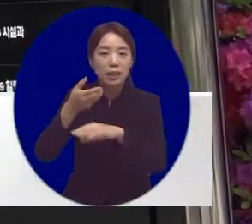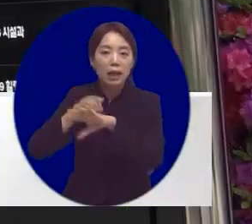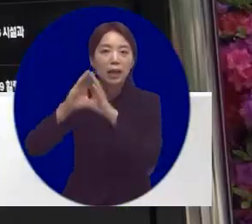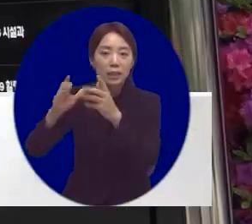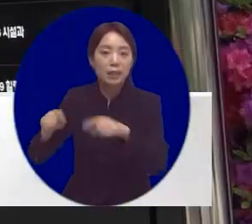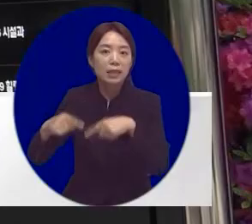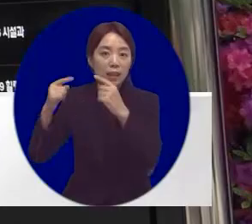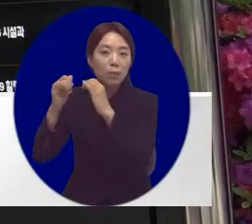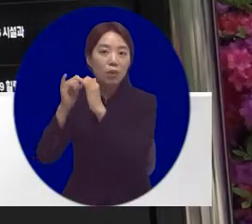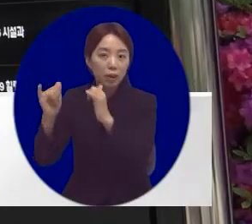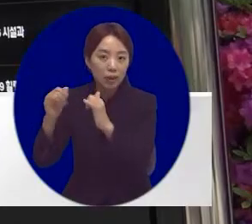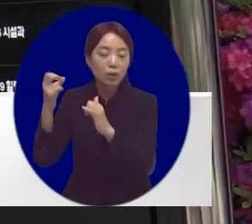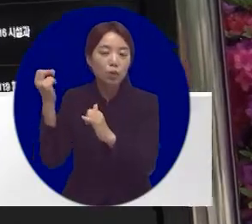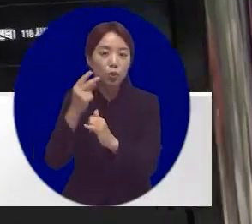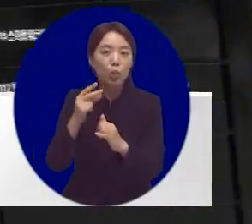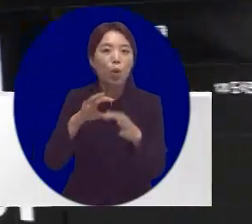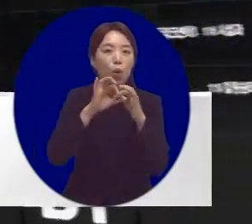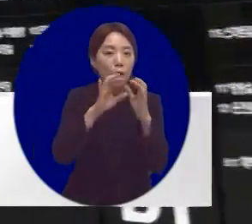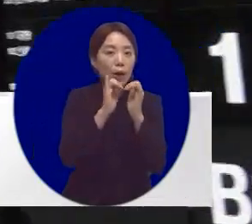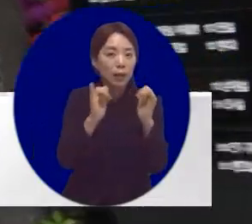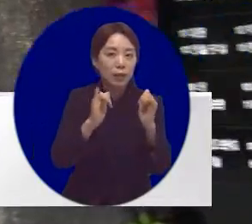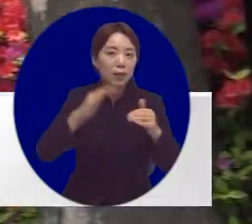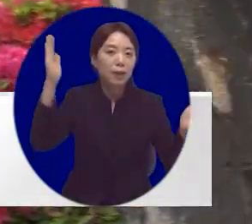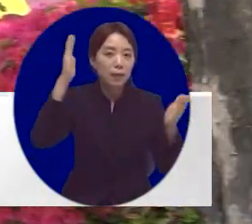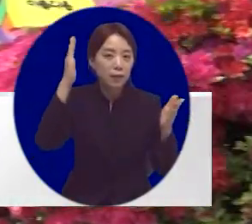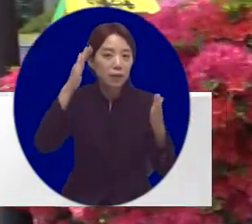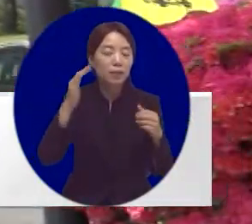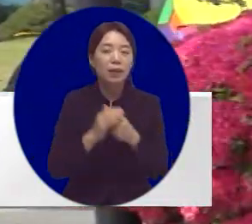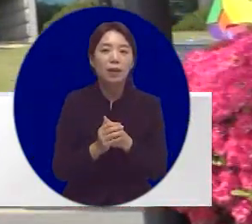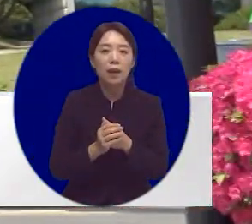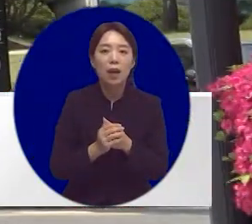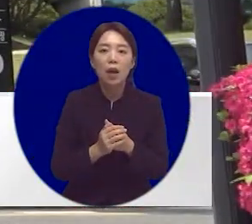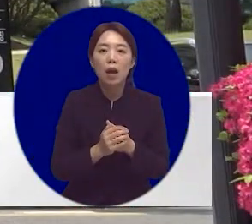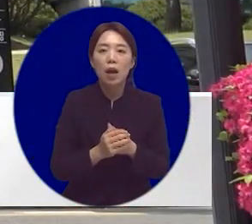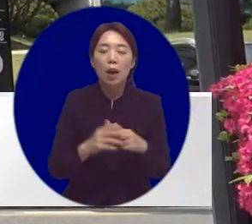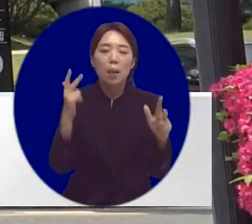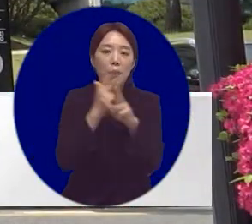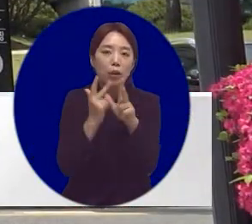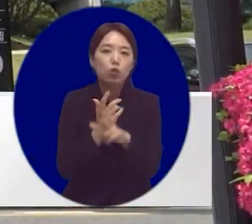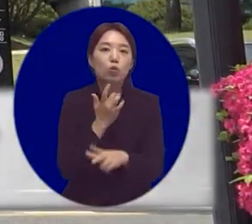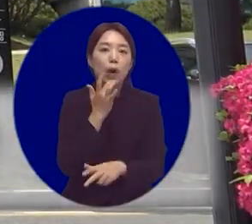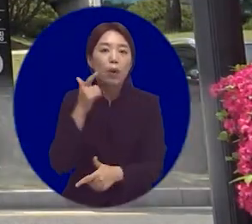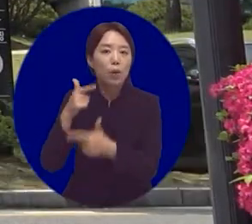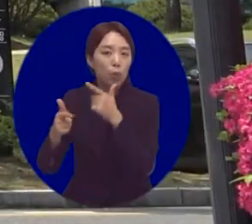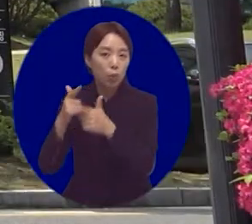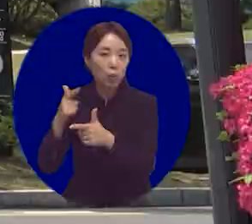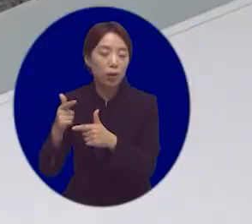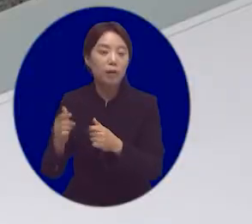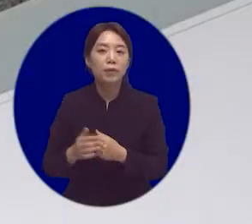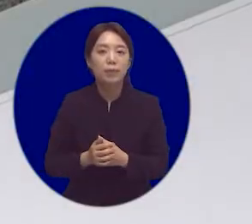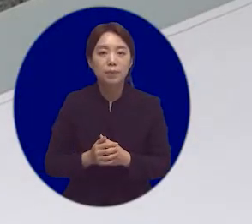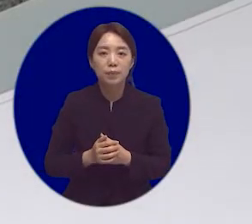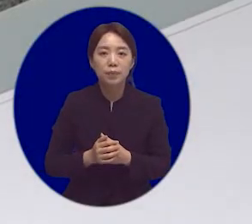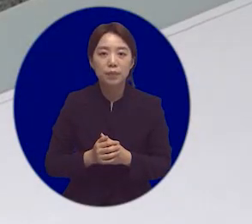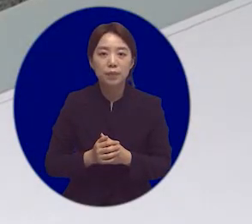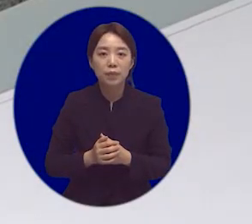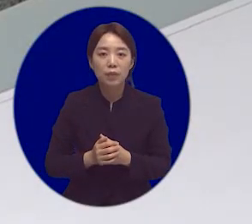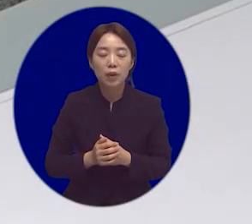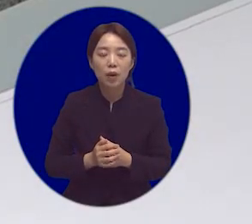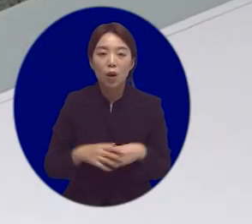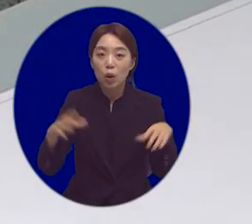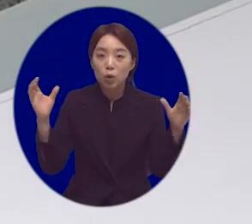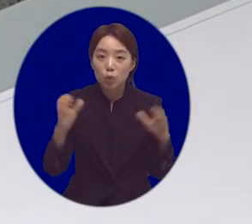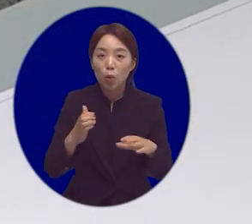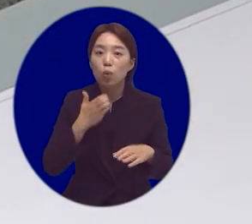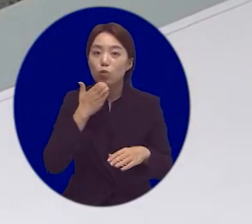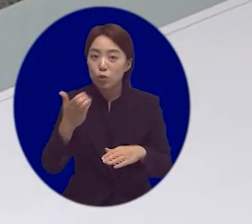참관단, 유관기관 관계자, 학생 등을 대상으로 매주 화요일과 목요일 진행됩니다. 총 90분으로